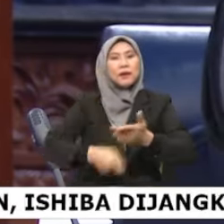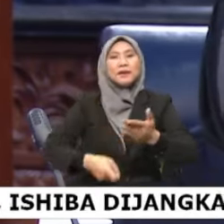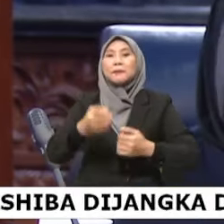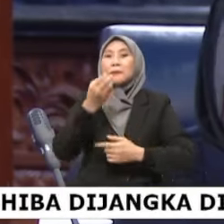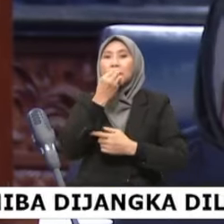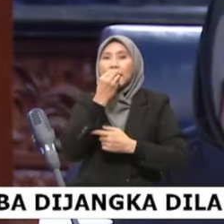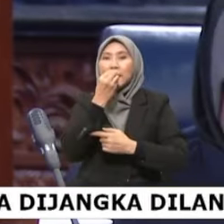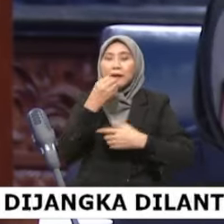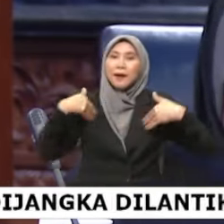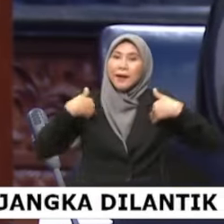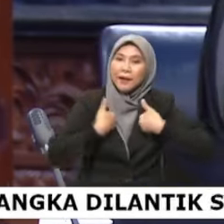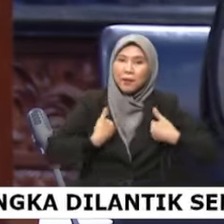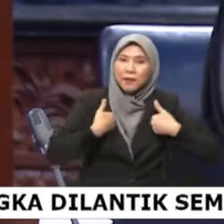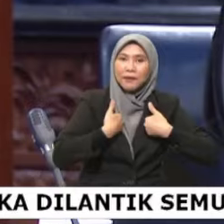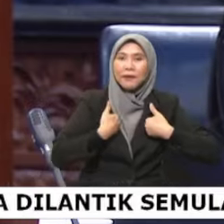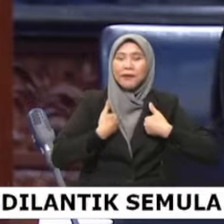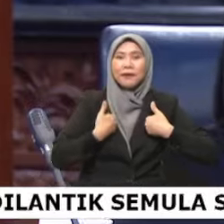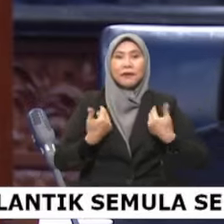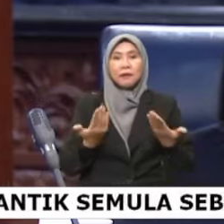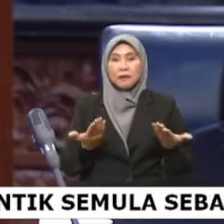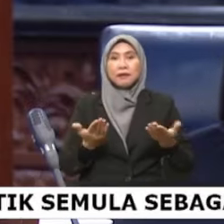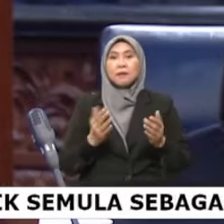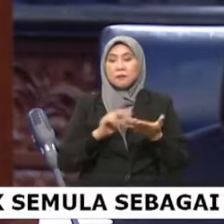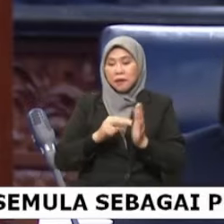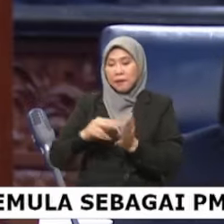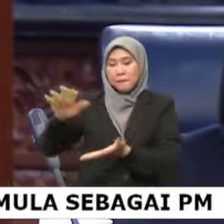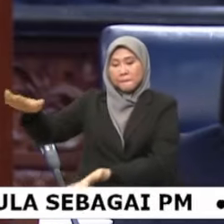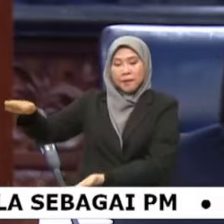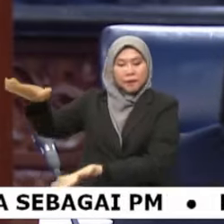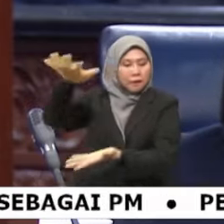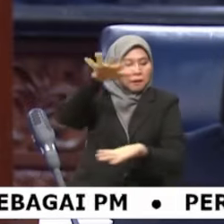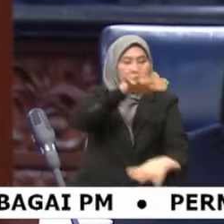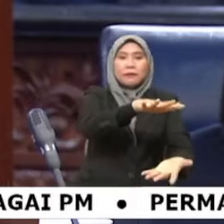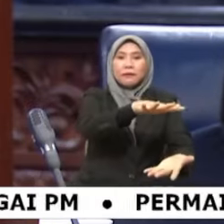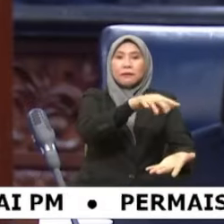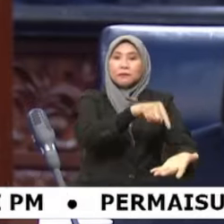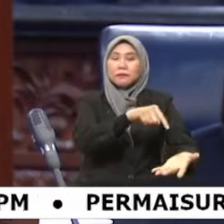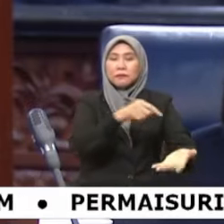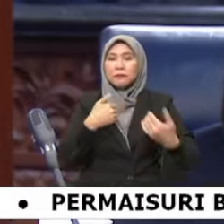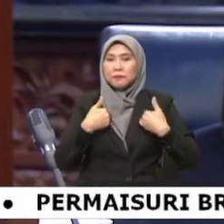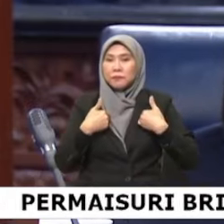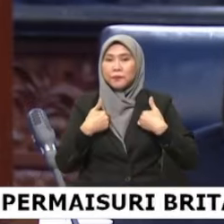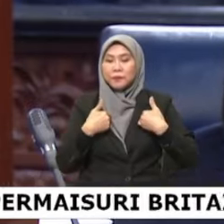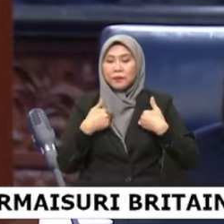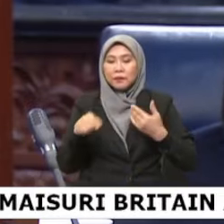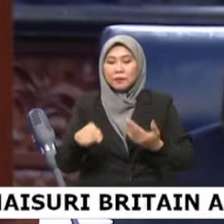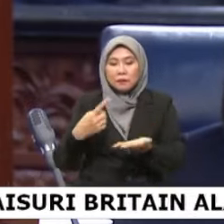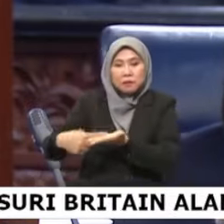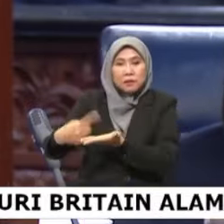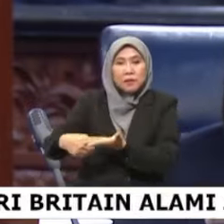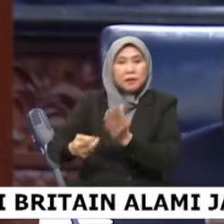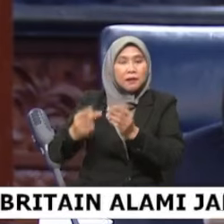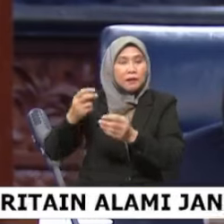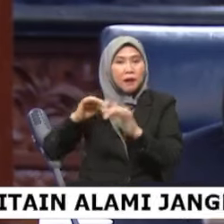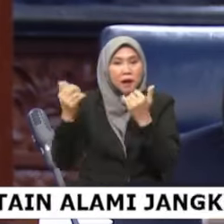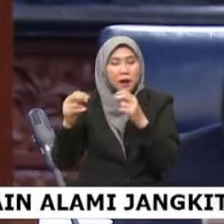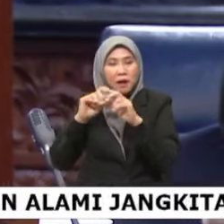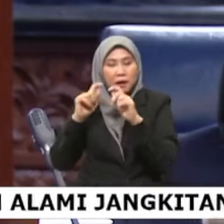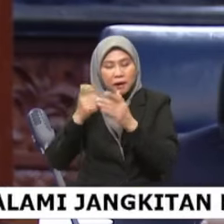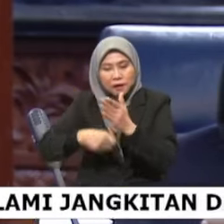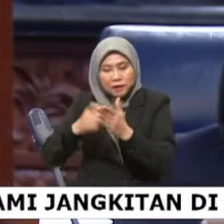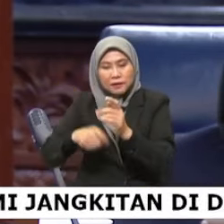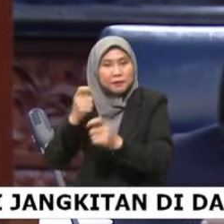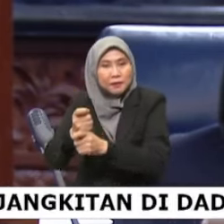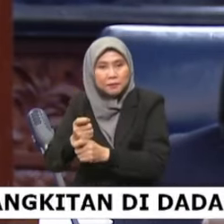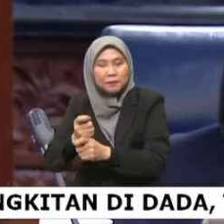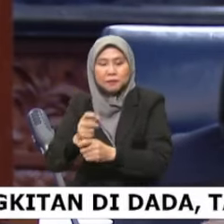haiwan. Contohnya, di sepanjang rantaian bekalan itu, kalau berlaku keadaan di mana mereka berpakat, maka harga barang